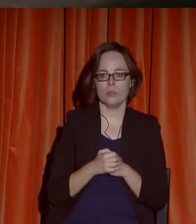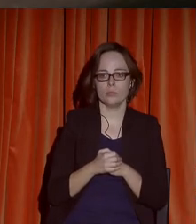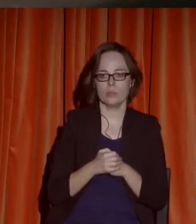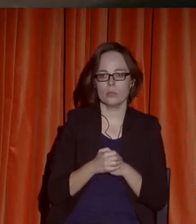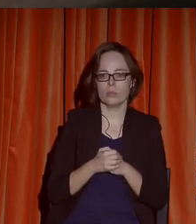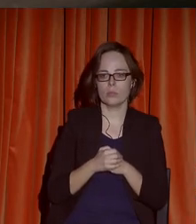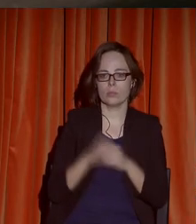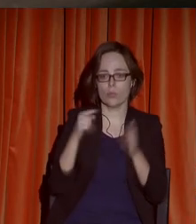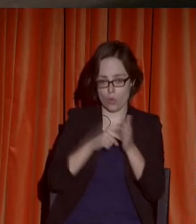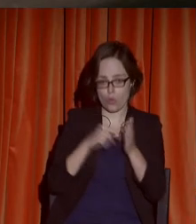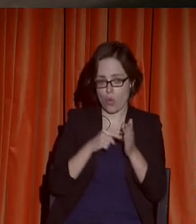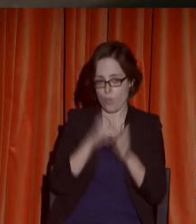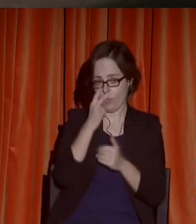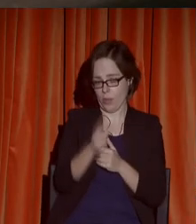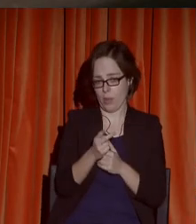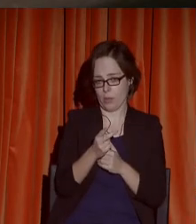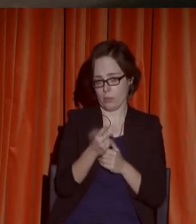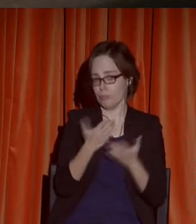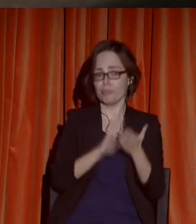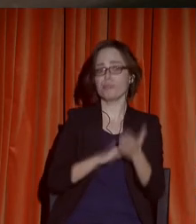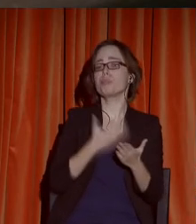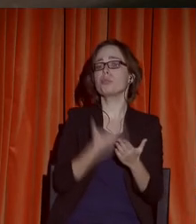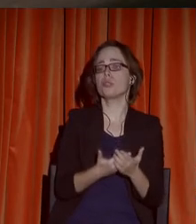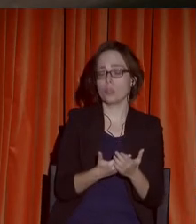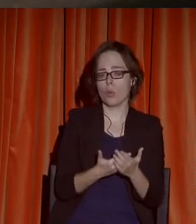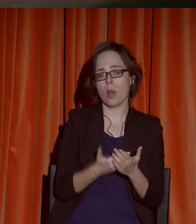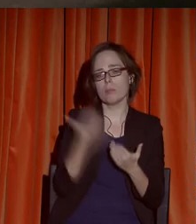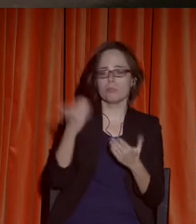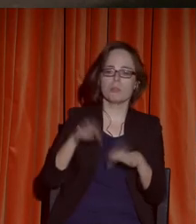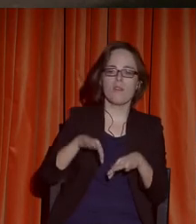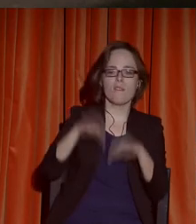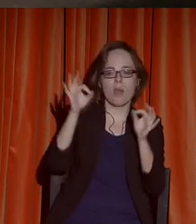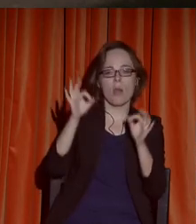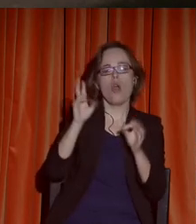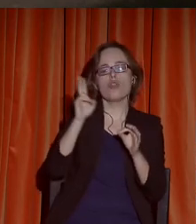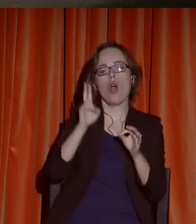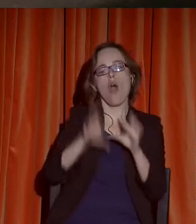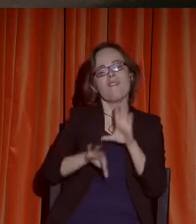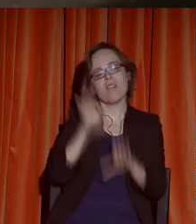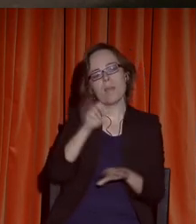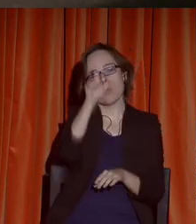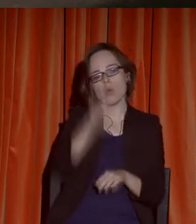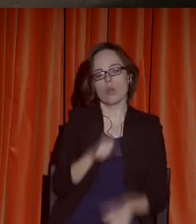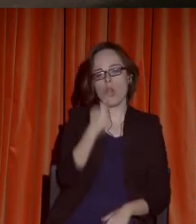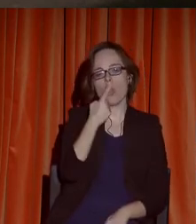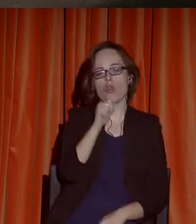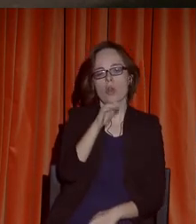I to widać zresztą na przykładzie, na przykład jak popatrzymy sobie na wyborców Donalda Trumpa w 2016